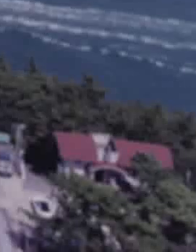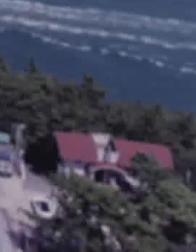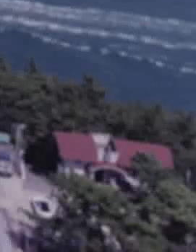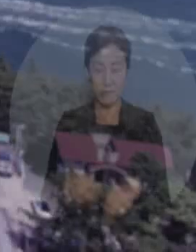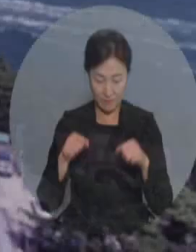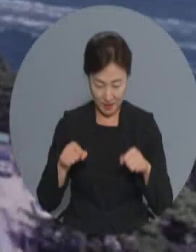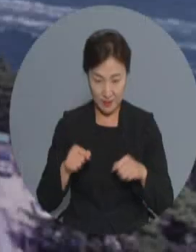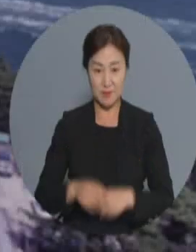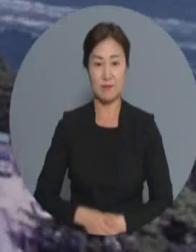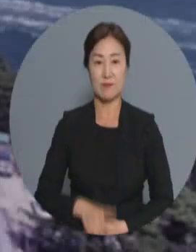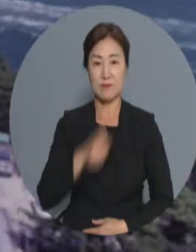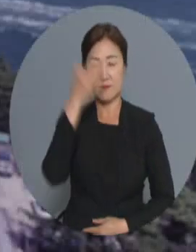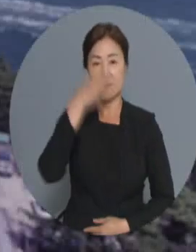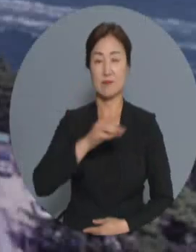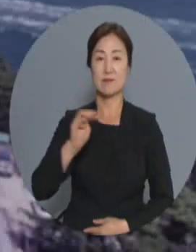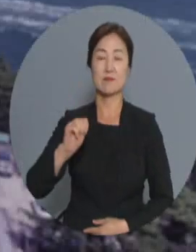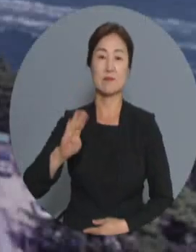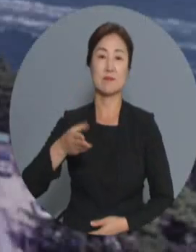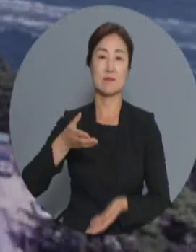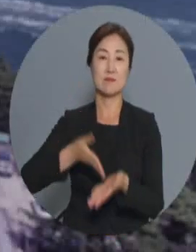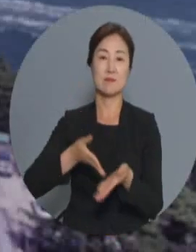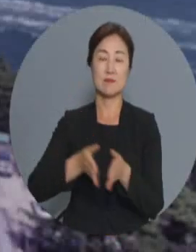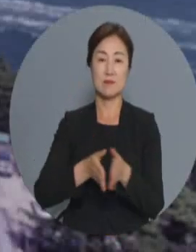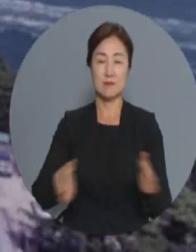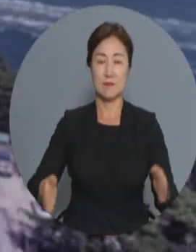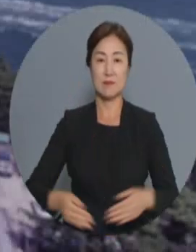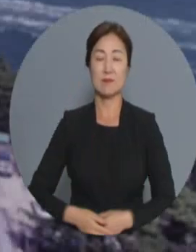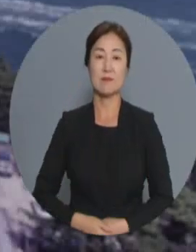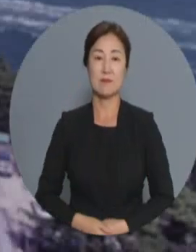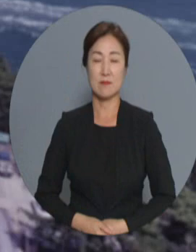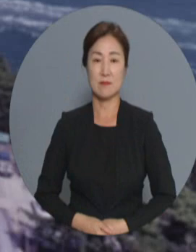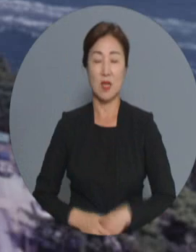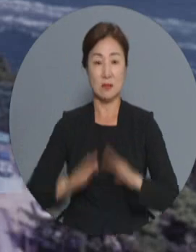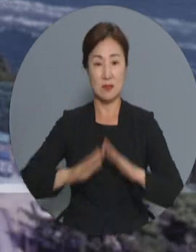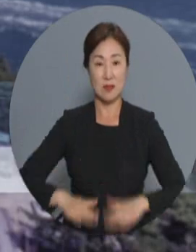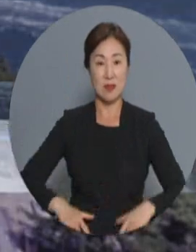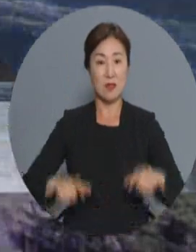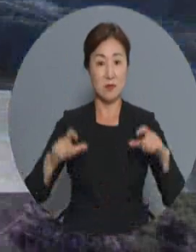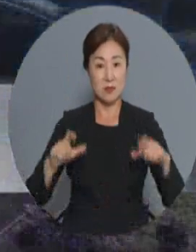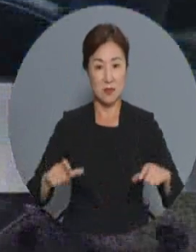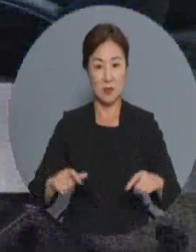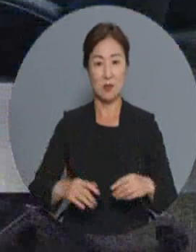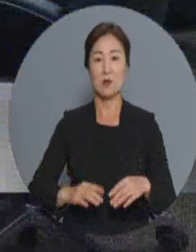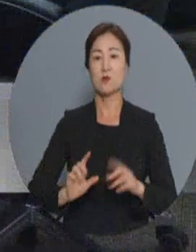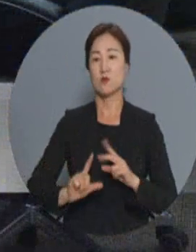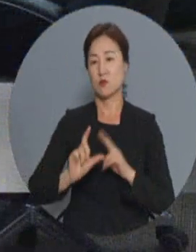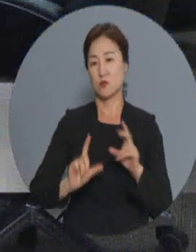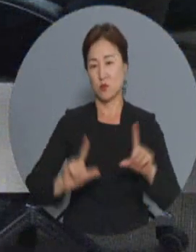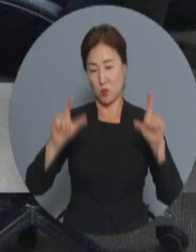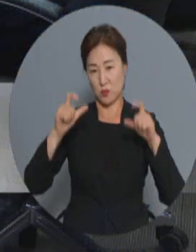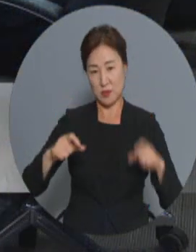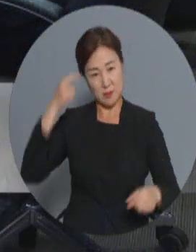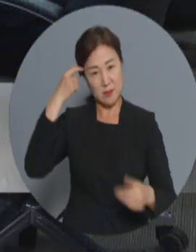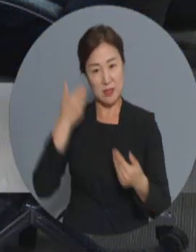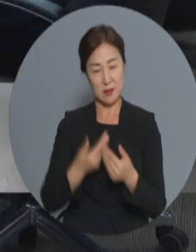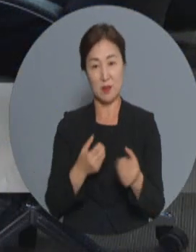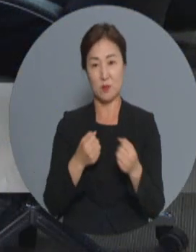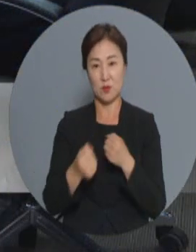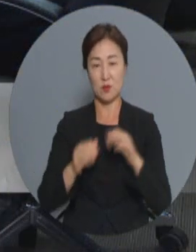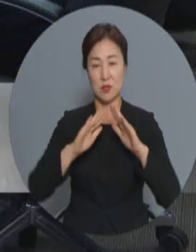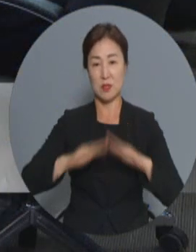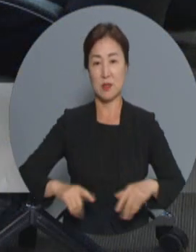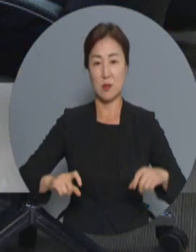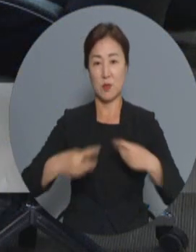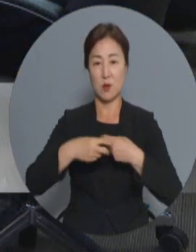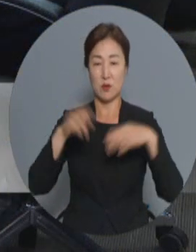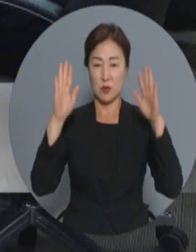여러분 안녕하십니까 여수 MBC 뉴스 데스크입니다 전남도가 동북권 지역에 강한 반발에도 전남권 의대